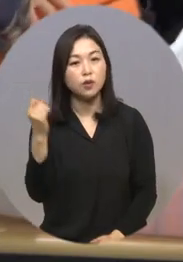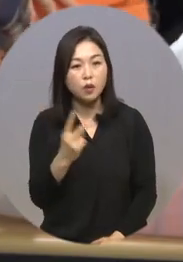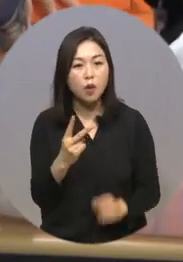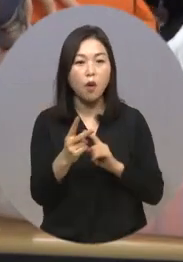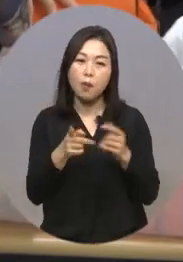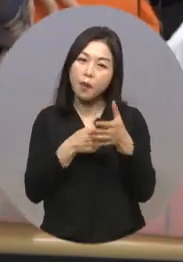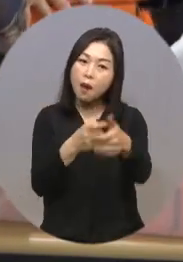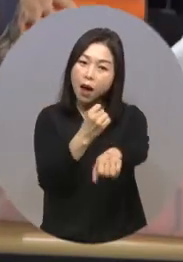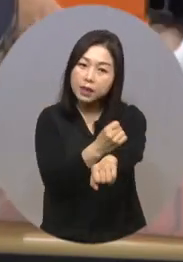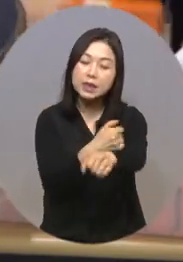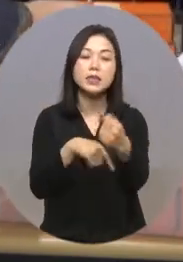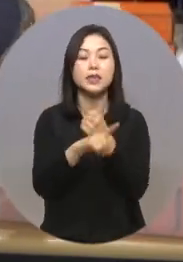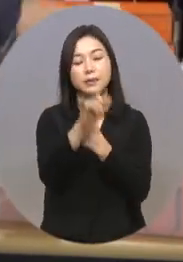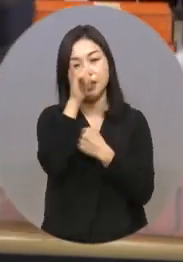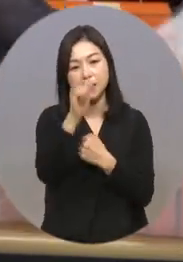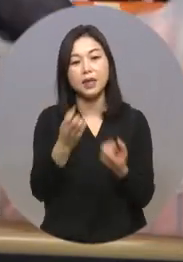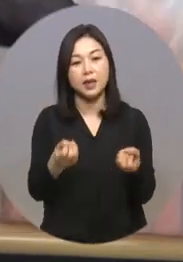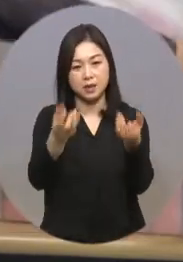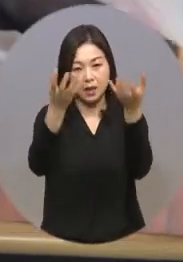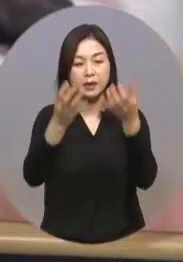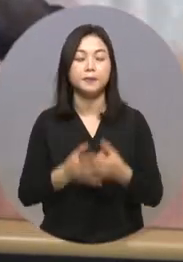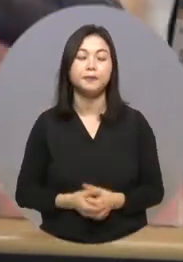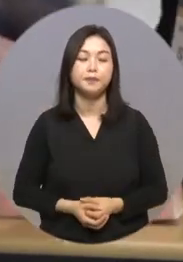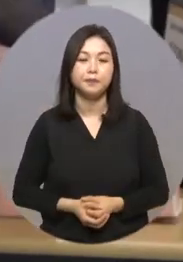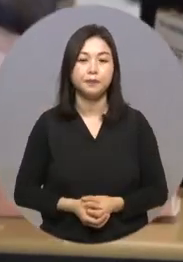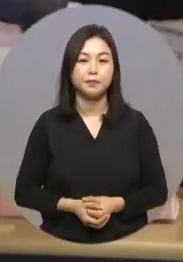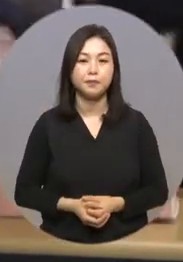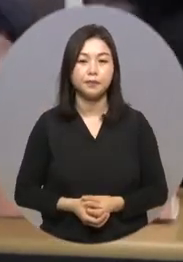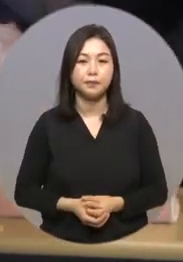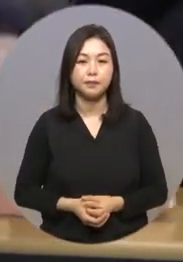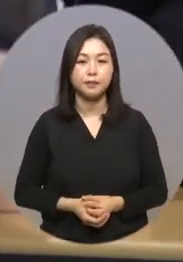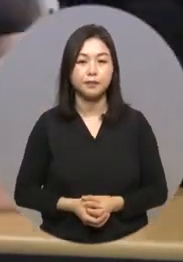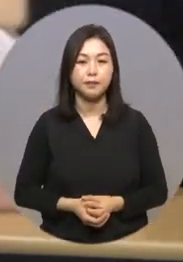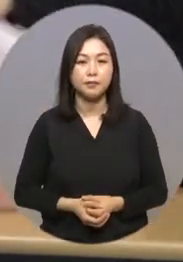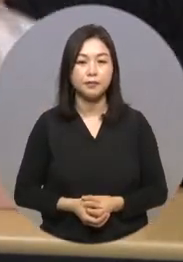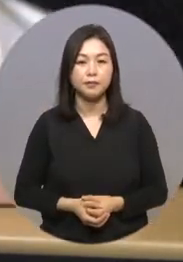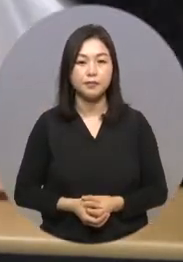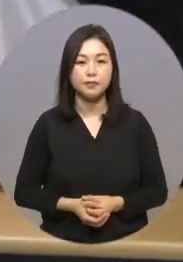다짐하는 의미 있는 시간이었습니다. 복지TV 경기방송 정우선입니다.